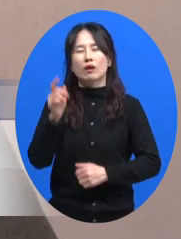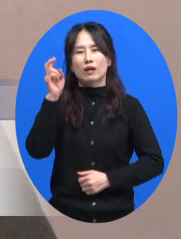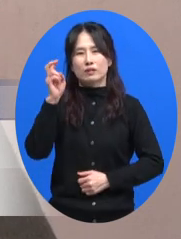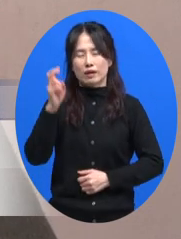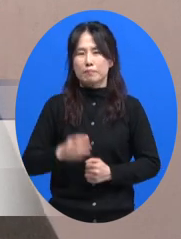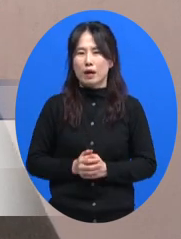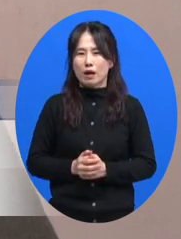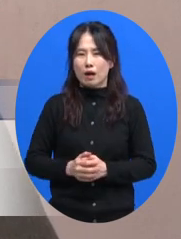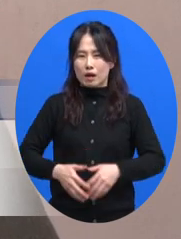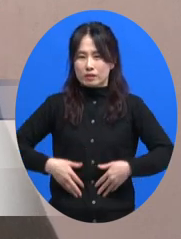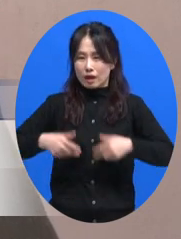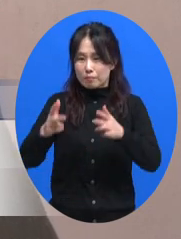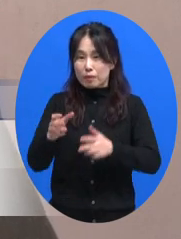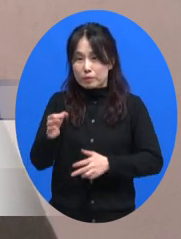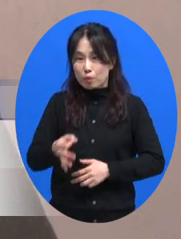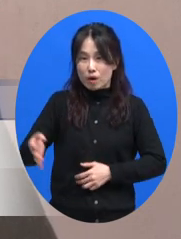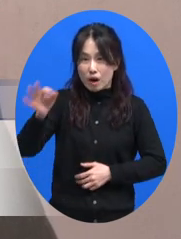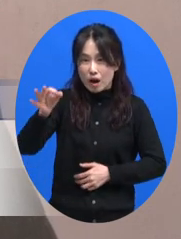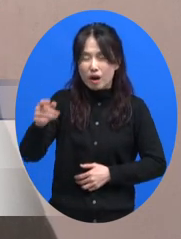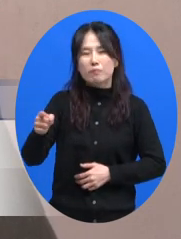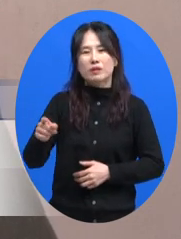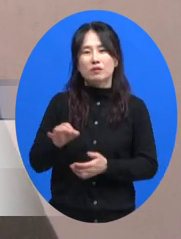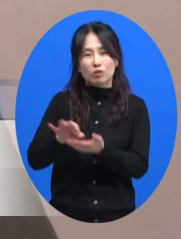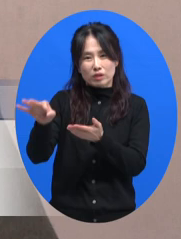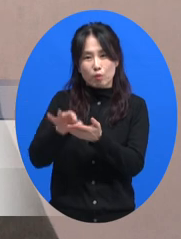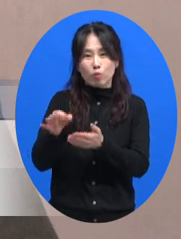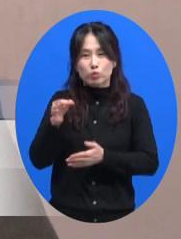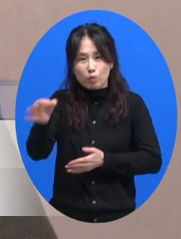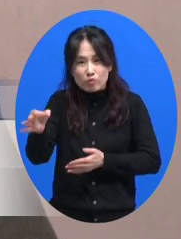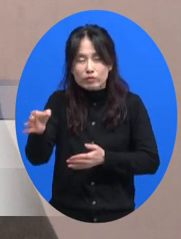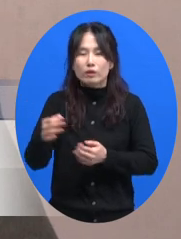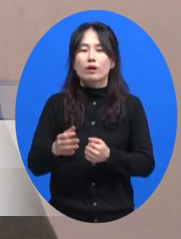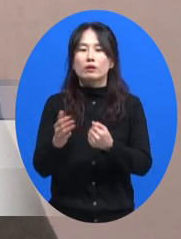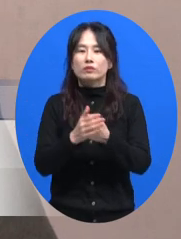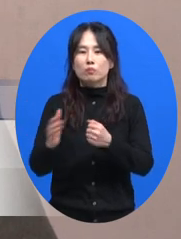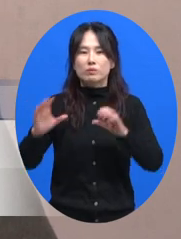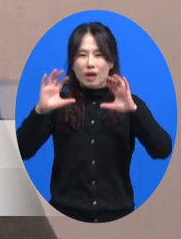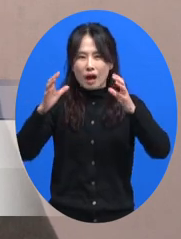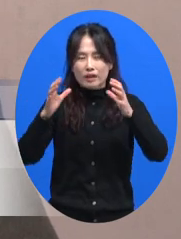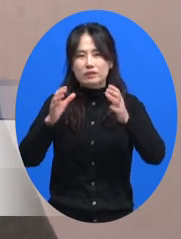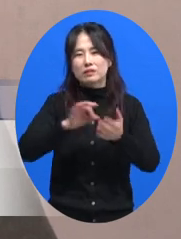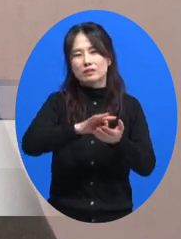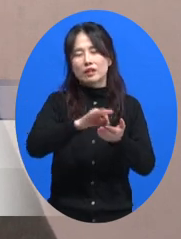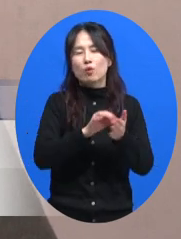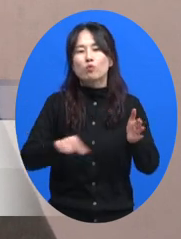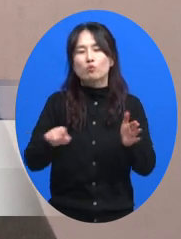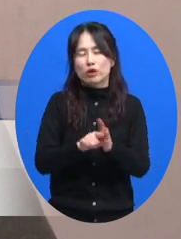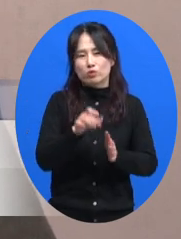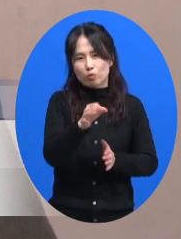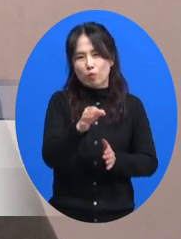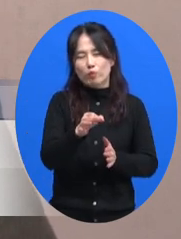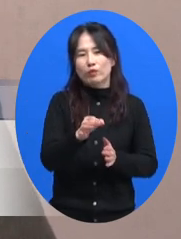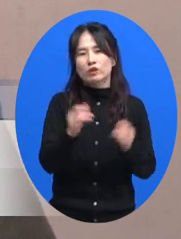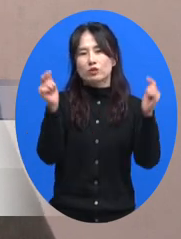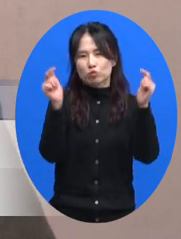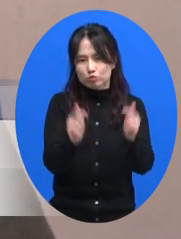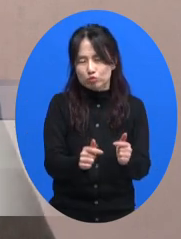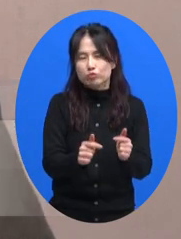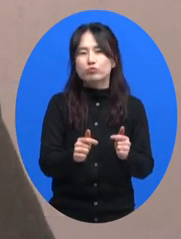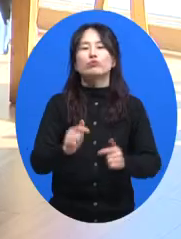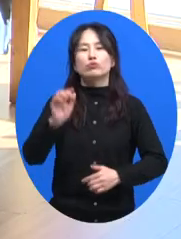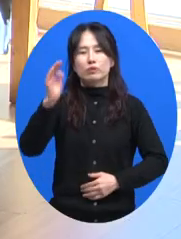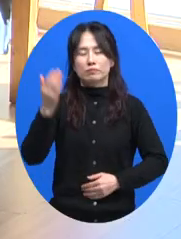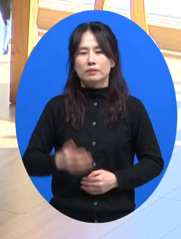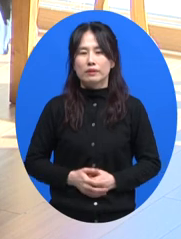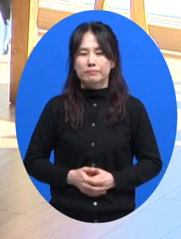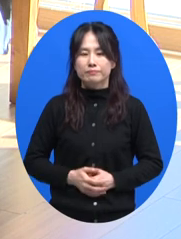난방비가 올라가면 그건 꼭 내야 되는 공공요금이니까 결국 아이들한테 써야 되는 돈들이 다시 거기에 써야 되기